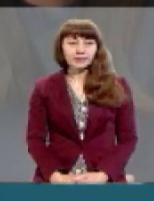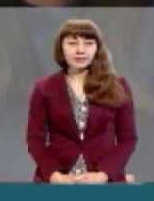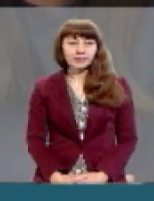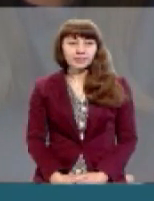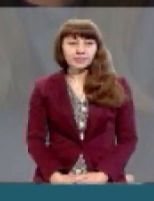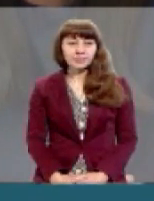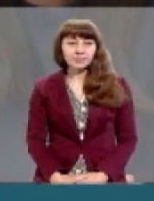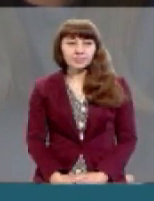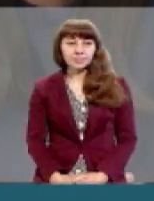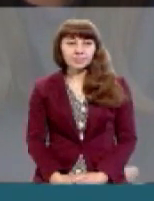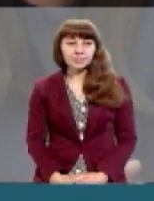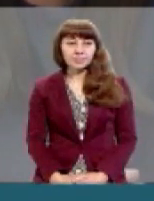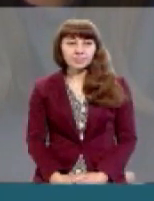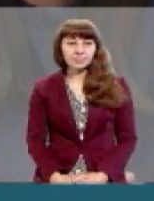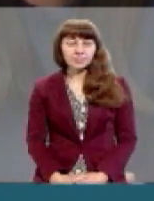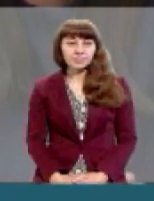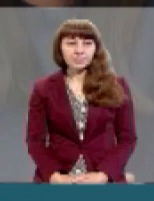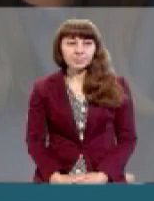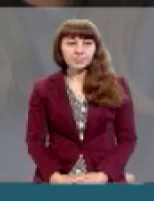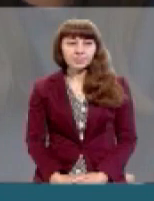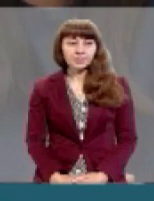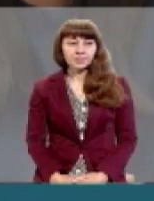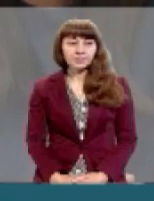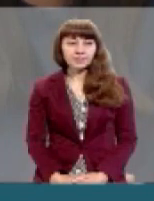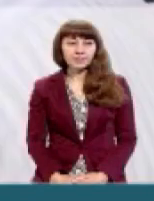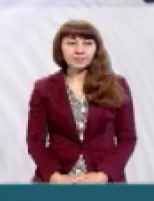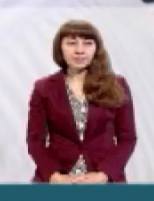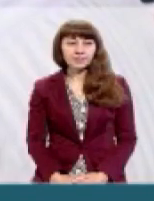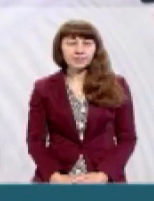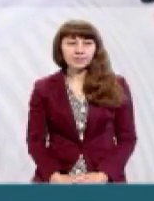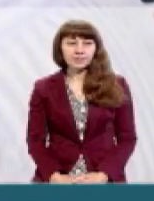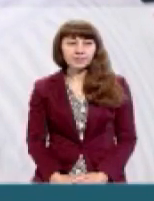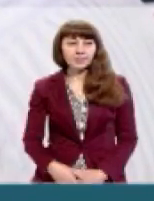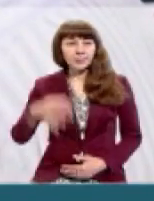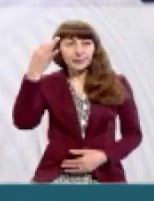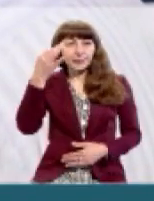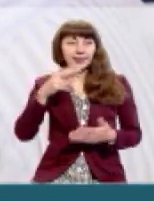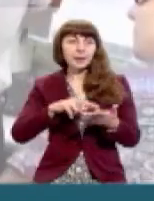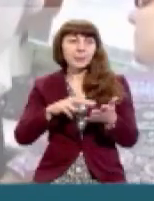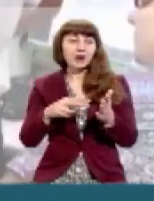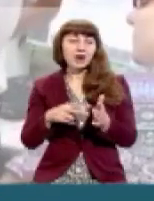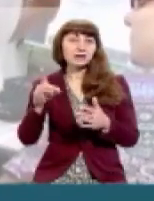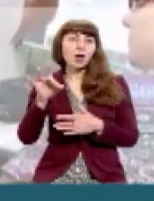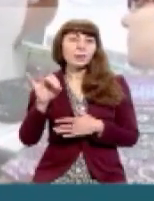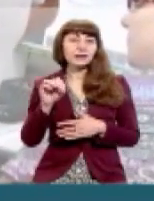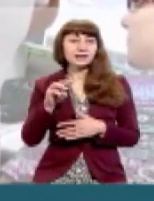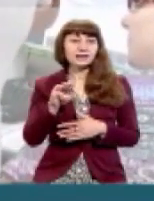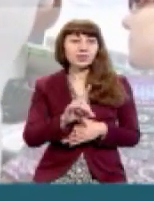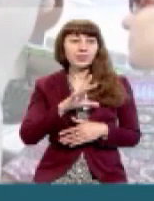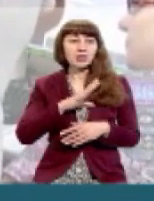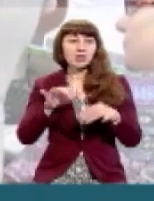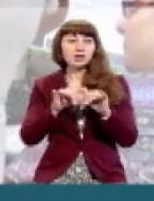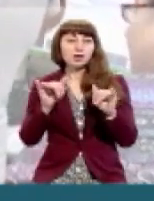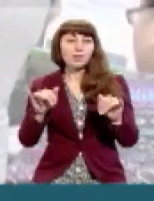достигший 18 лет и до пенсионного возраста напомним проект оламана ты был разработан в